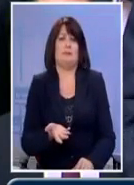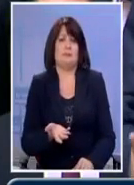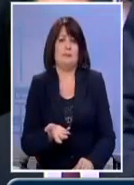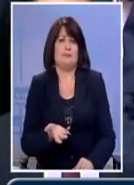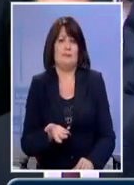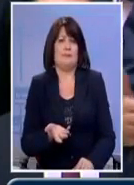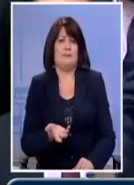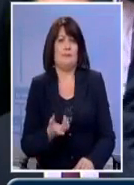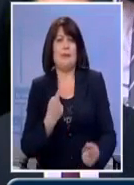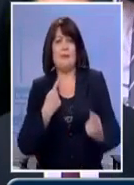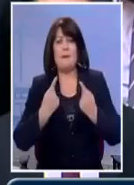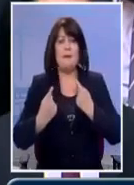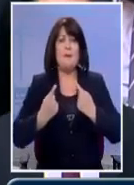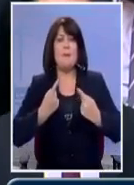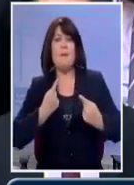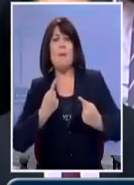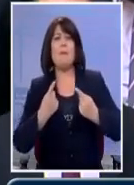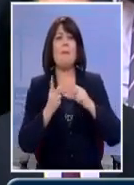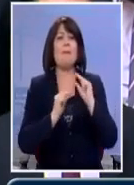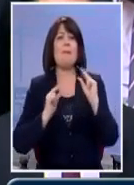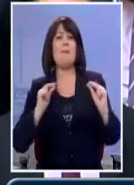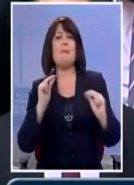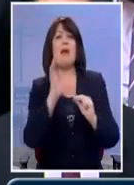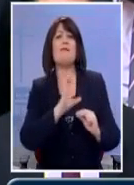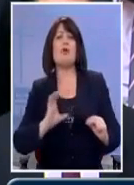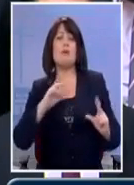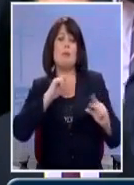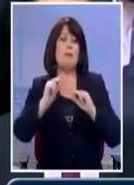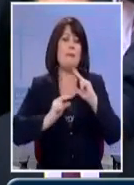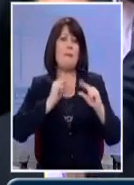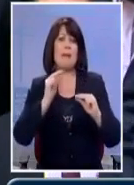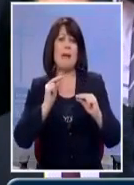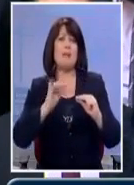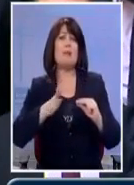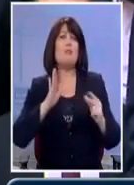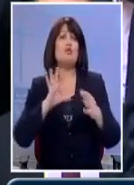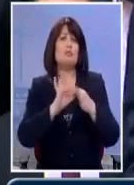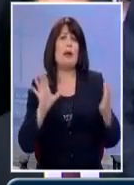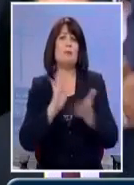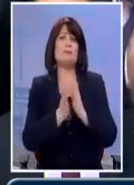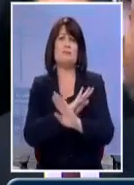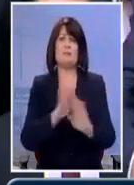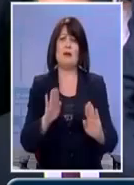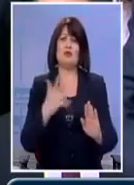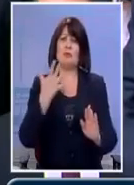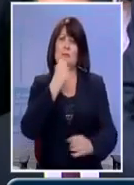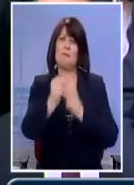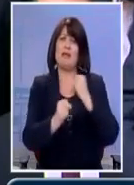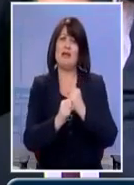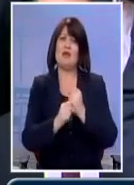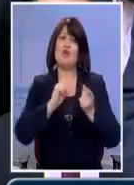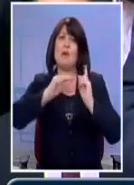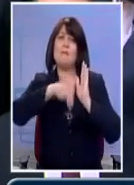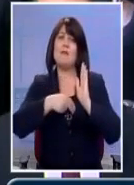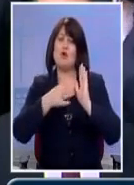Το ειδήλιο με την Ευρώπη, αυτή την Ευρώπη, μήπως σε τελείωσε? 5 χρόνια κρατάει το